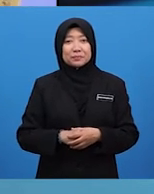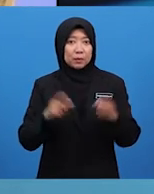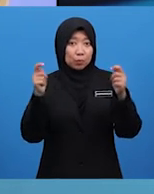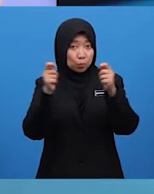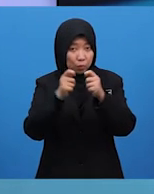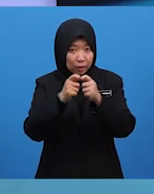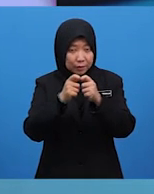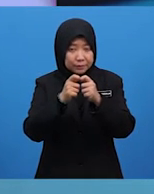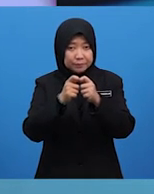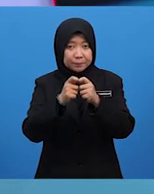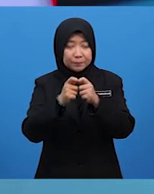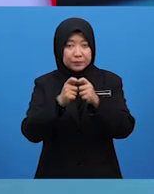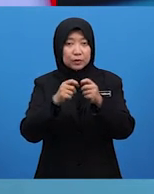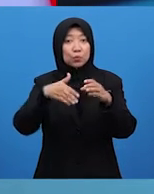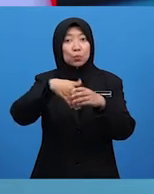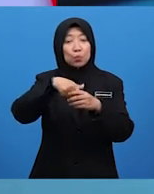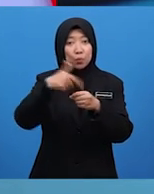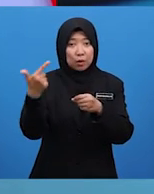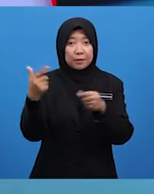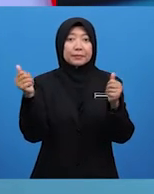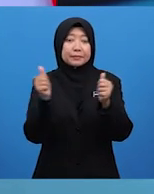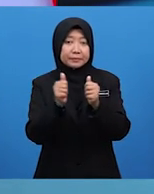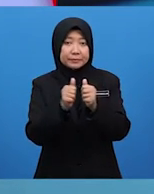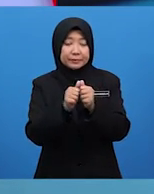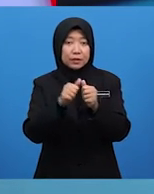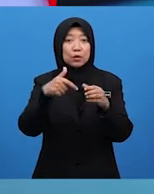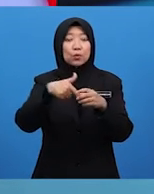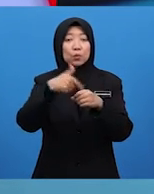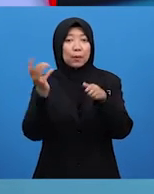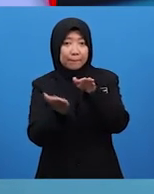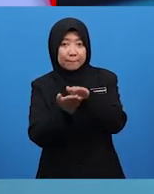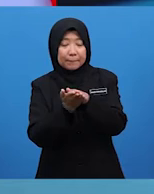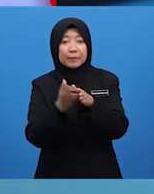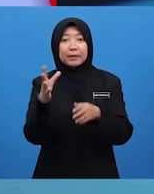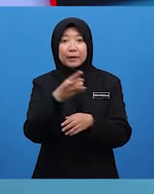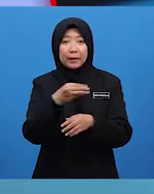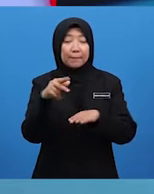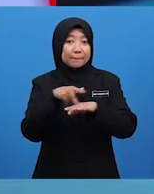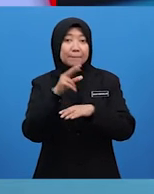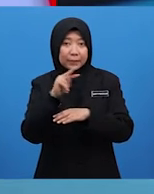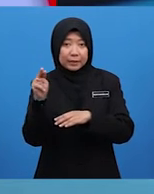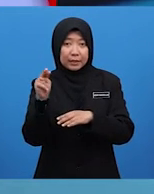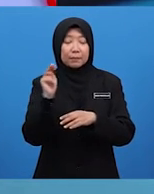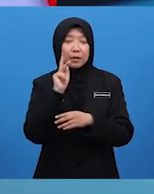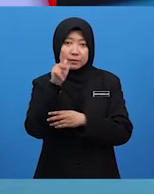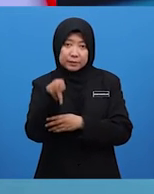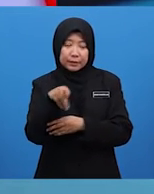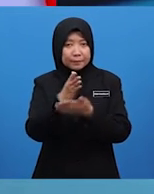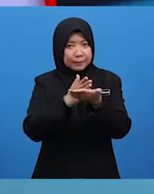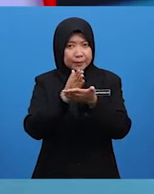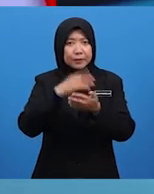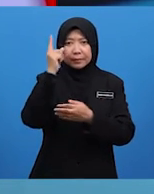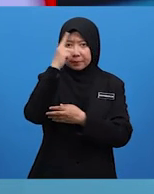Temukan sebelah luar lapik dengan sebelah luar pakaian. Pastikan bahagian tengah